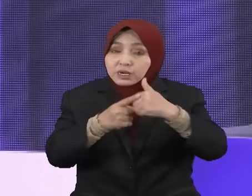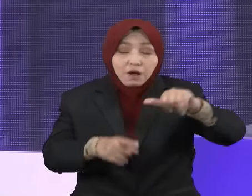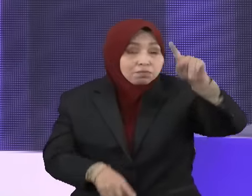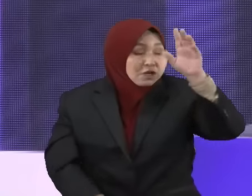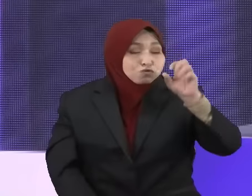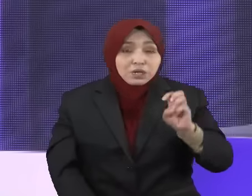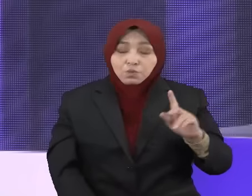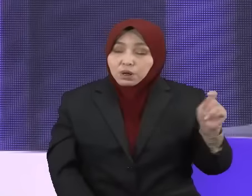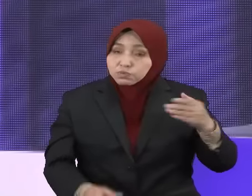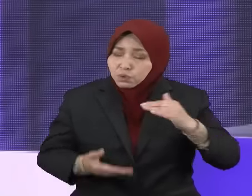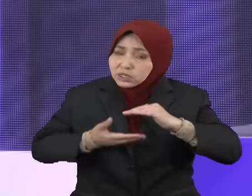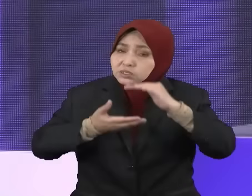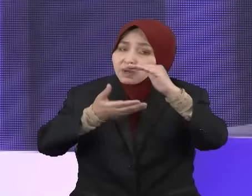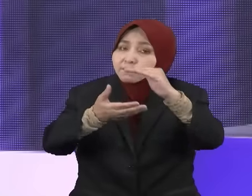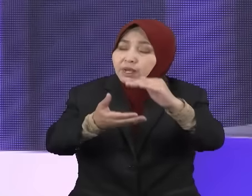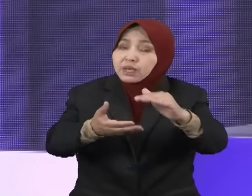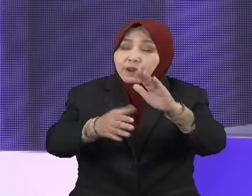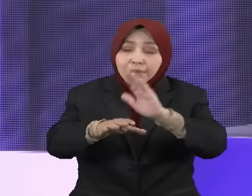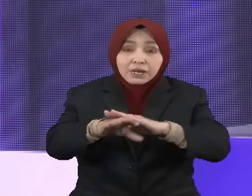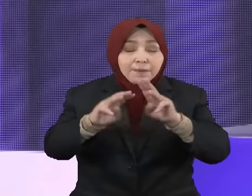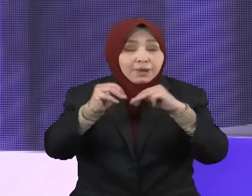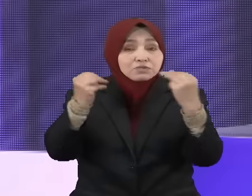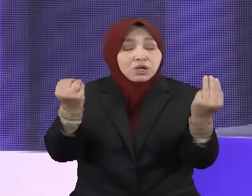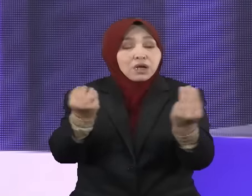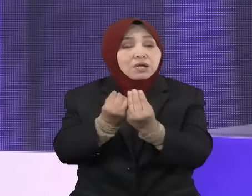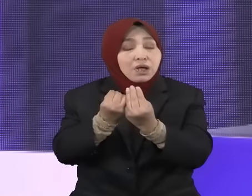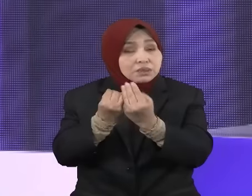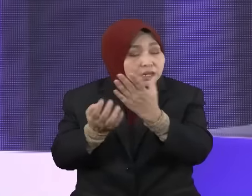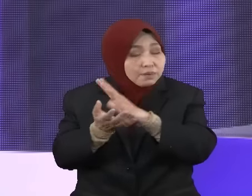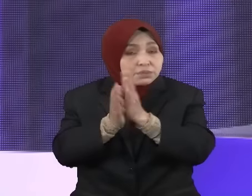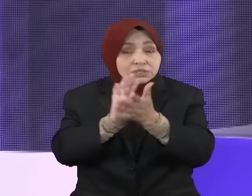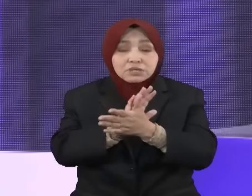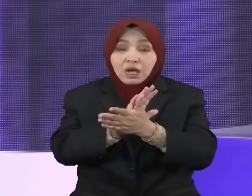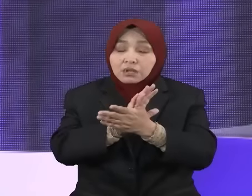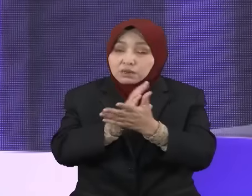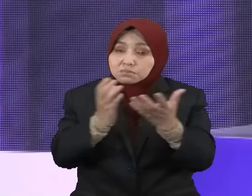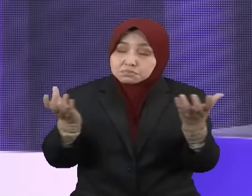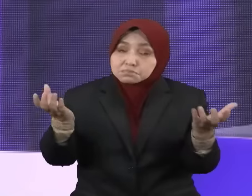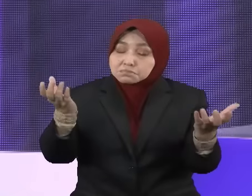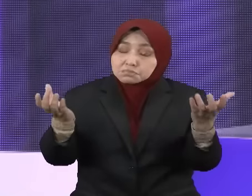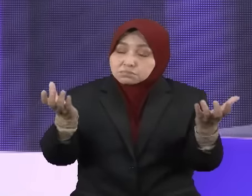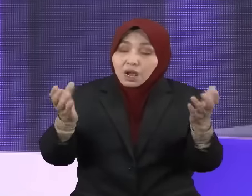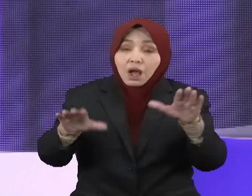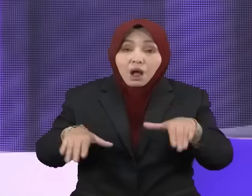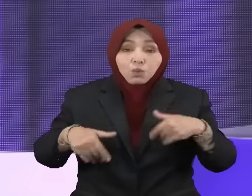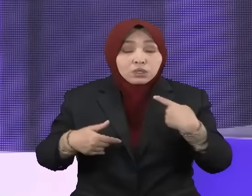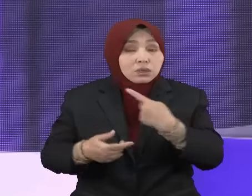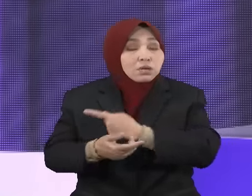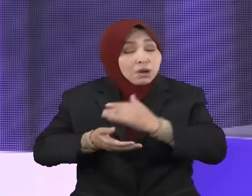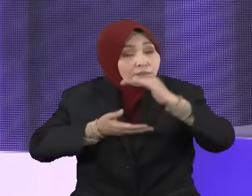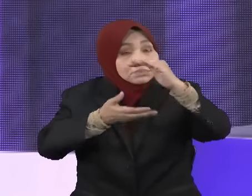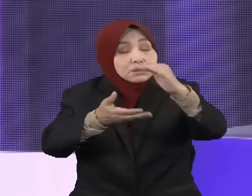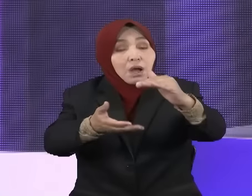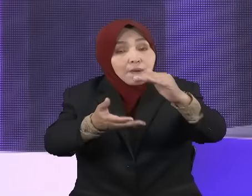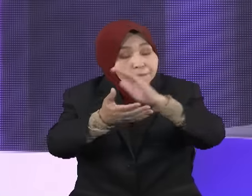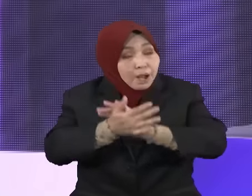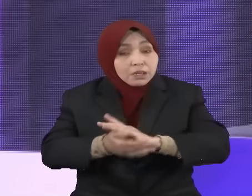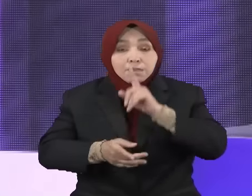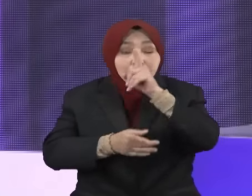SWT untuk disampaikan kepada masyarakat dan sekaligus menjadi neraca bagaimana untuk kita menyampaikan kebenaran,